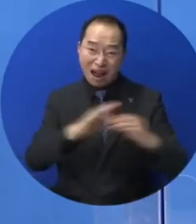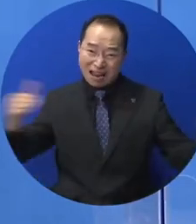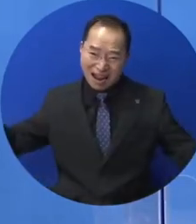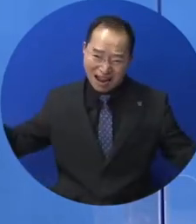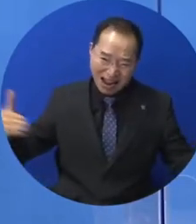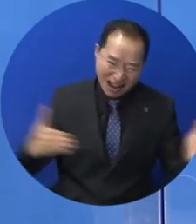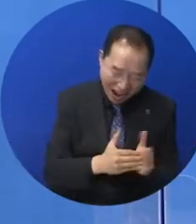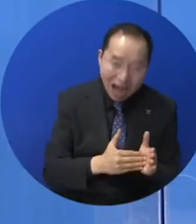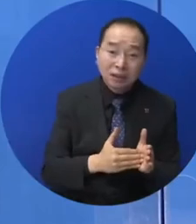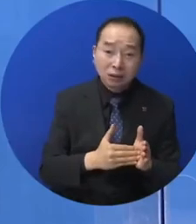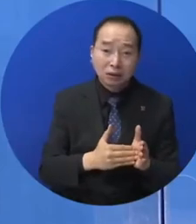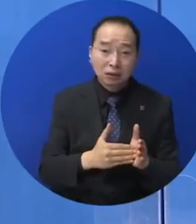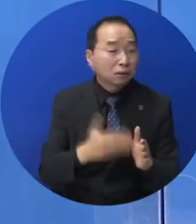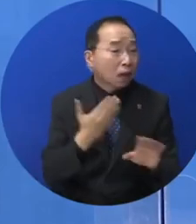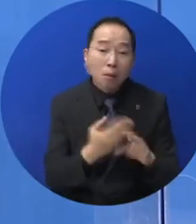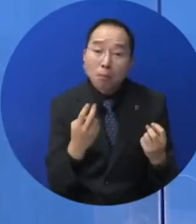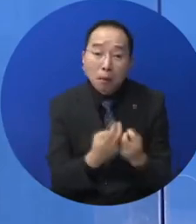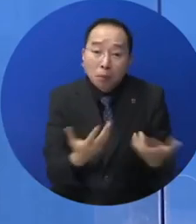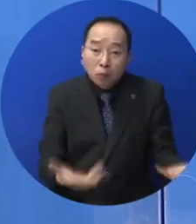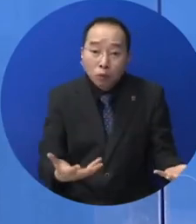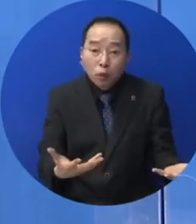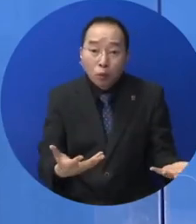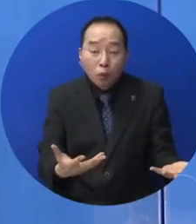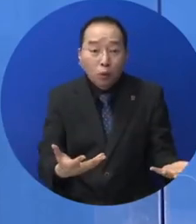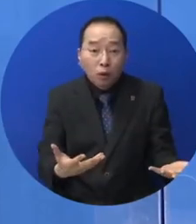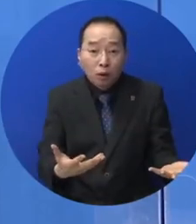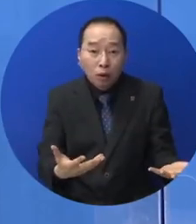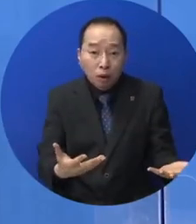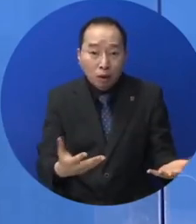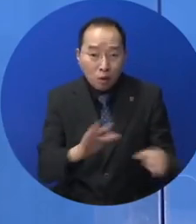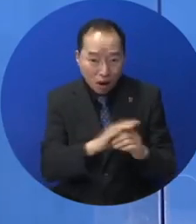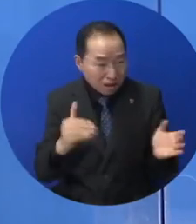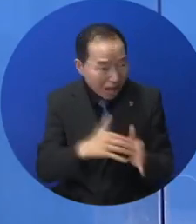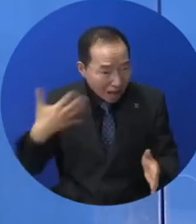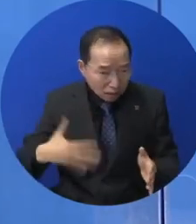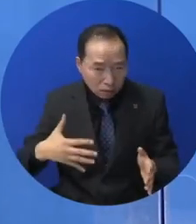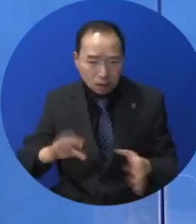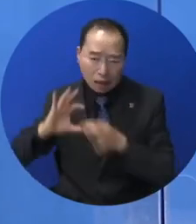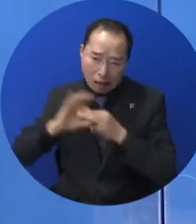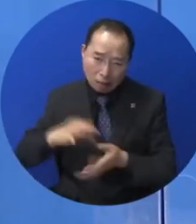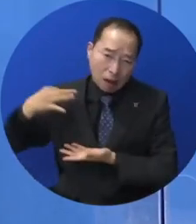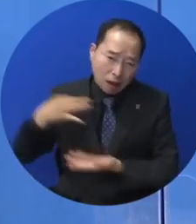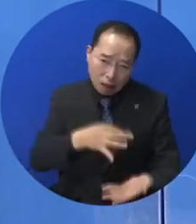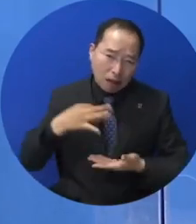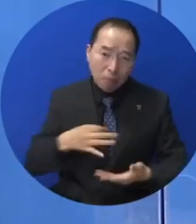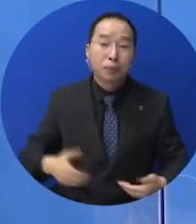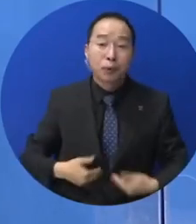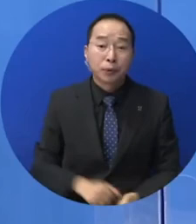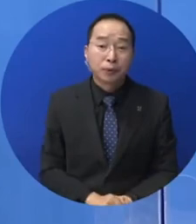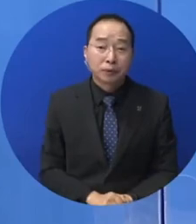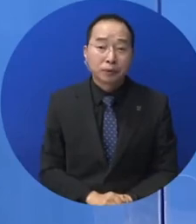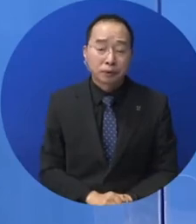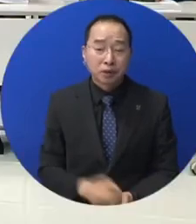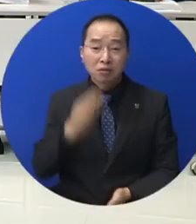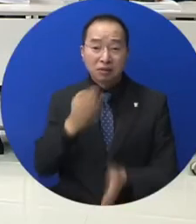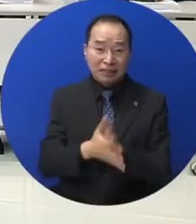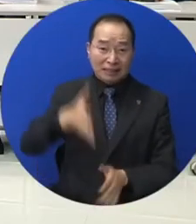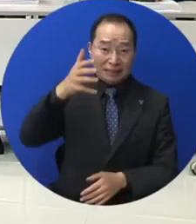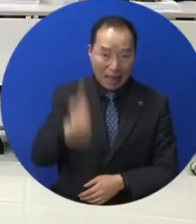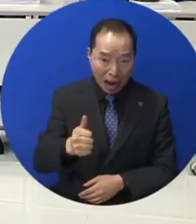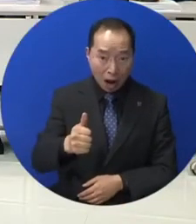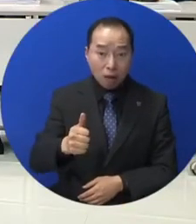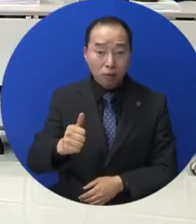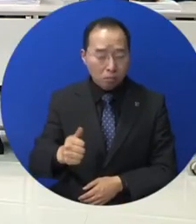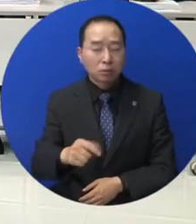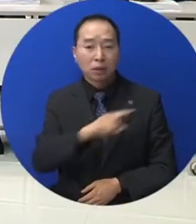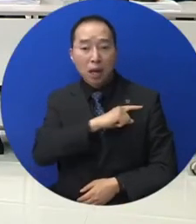해결될 때까지는 다른 방법으로 존립을 할 수가 없거든요. 그래서 저는 제가 시장이 되면 제일 먼저 할 일은 일단